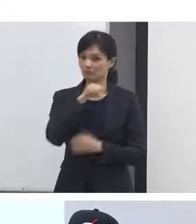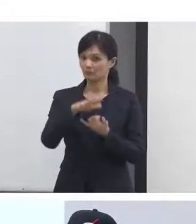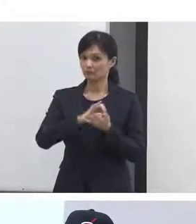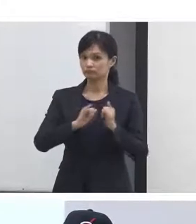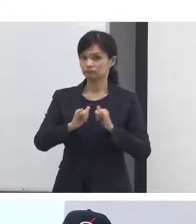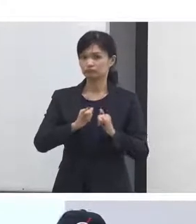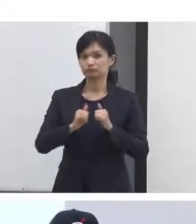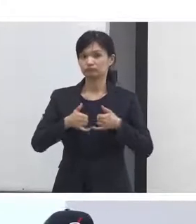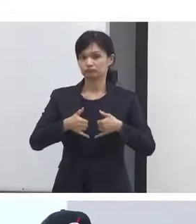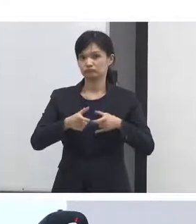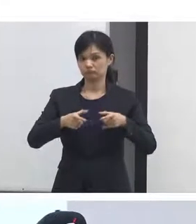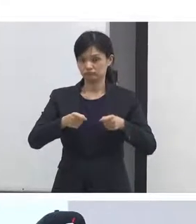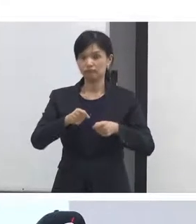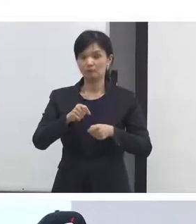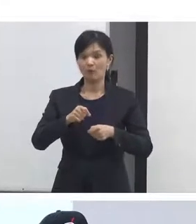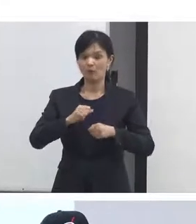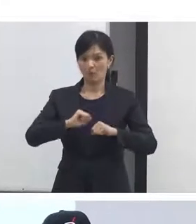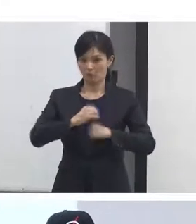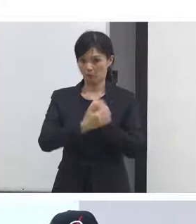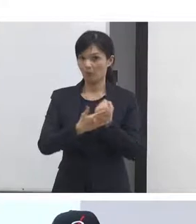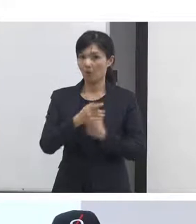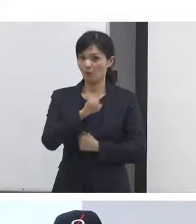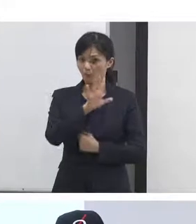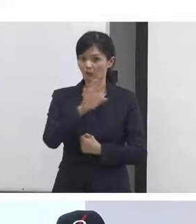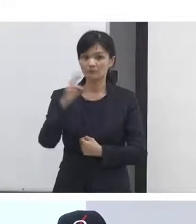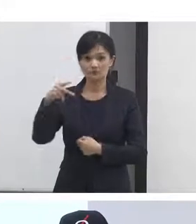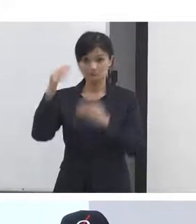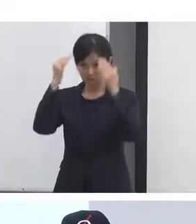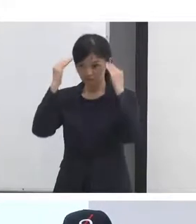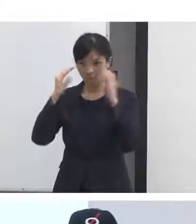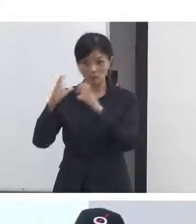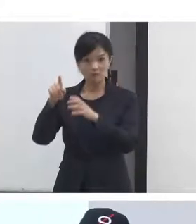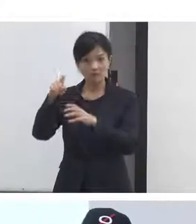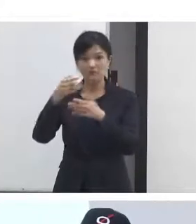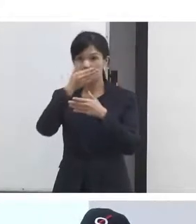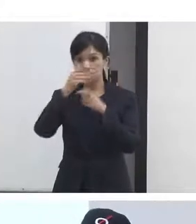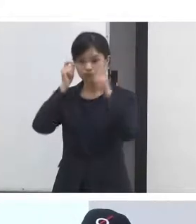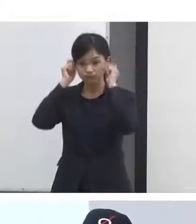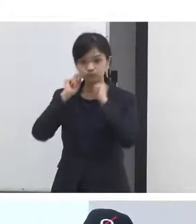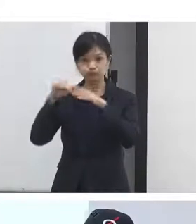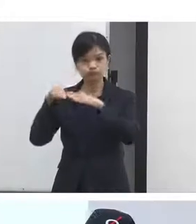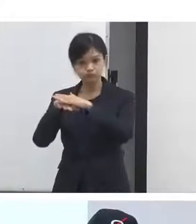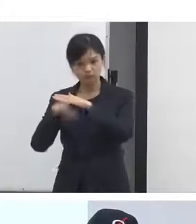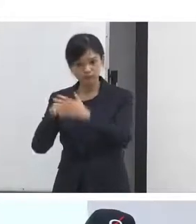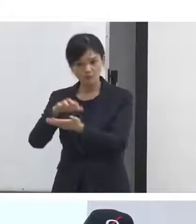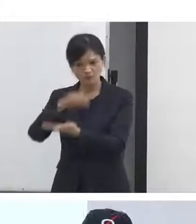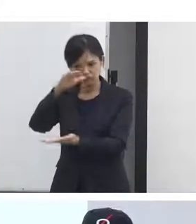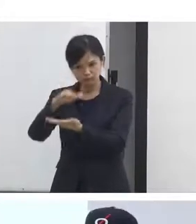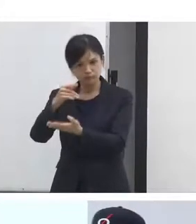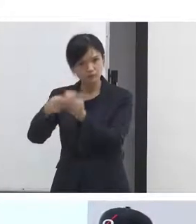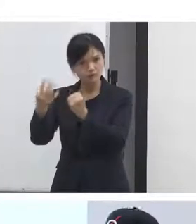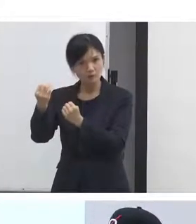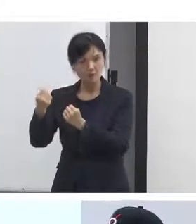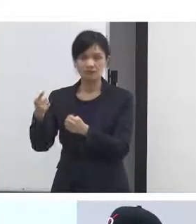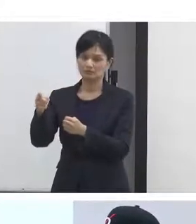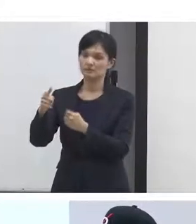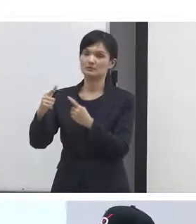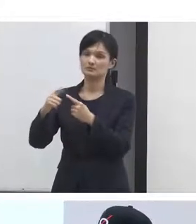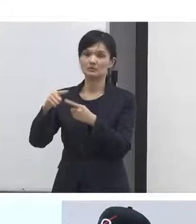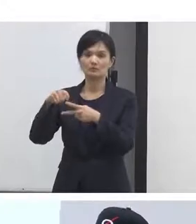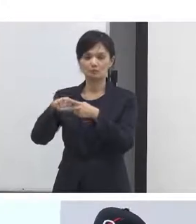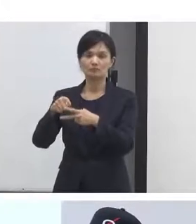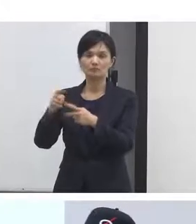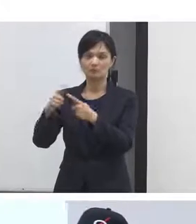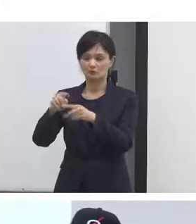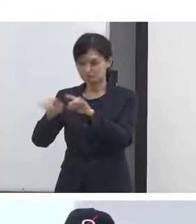基础在，包括说他们在口罩的库存资讯，他们可能要靠很多的人工去想办法输入那个资料，但是我们这边的资讯系